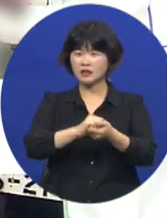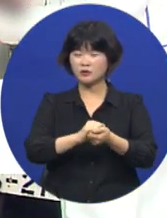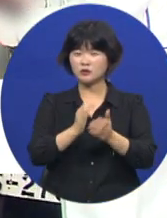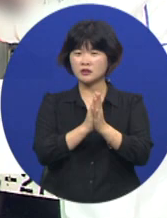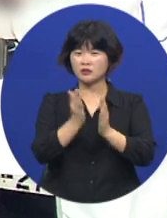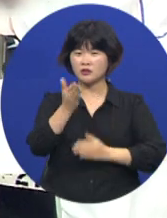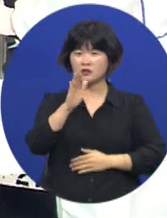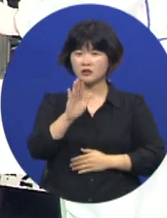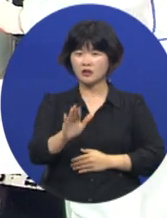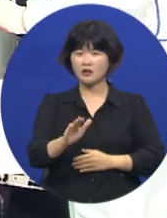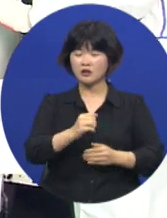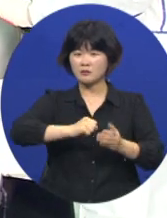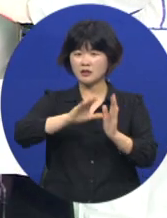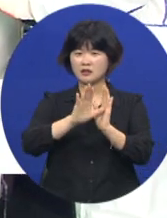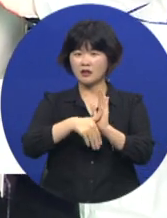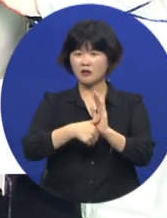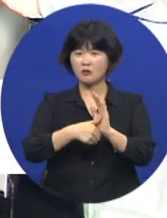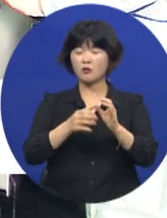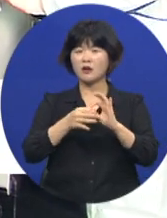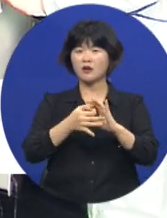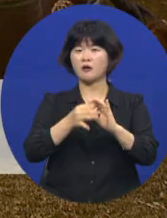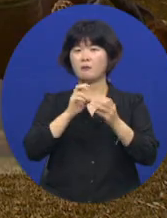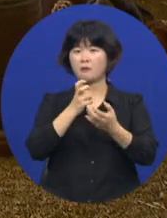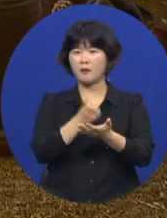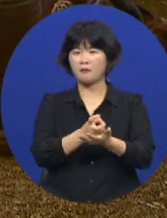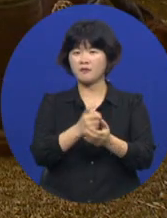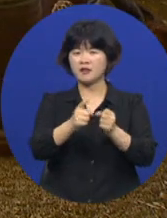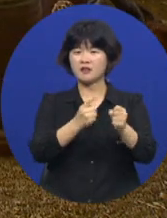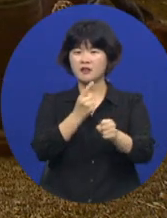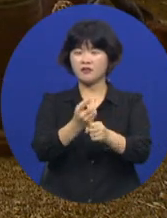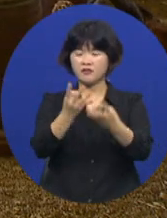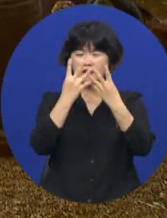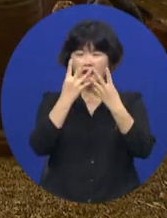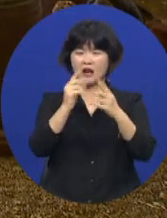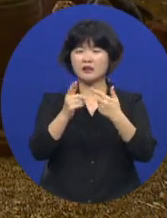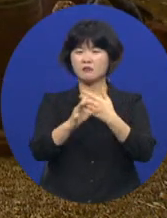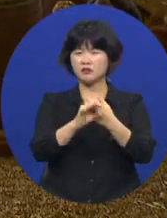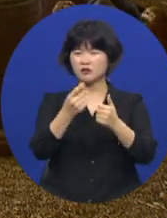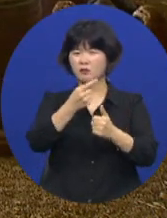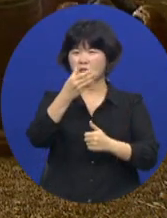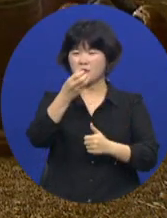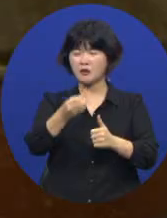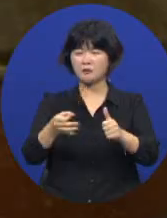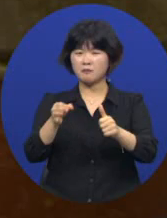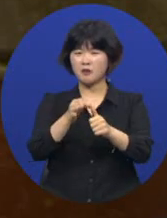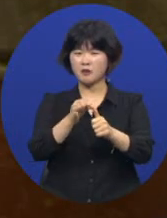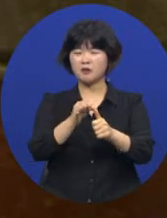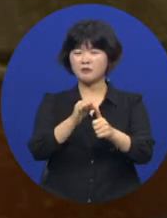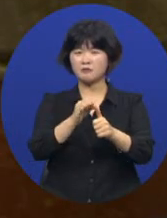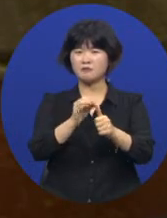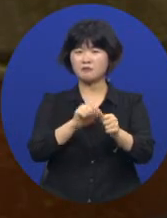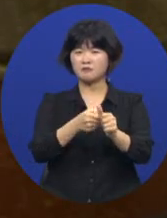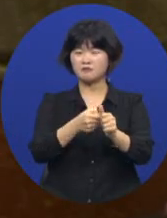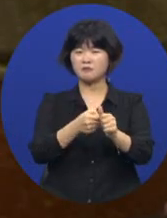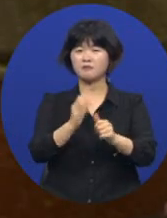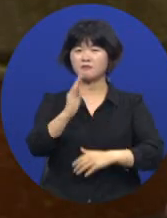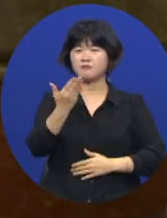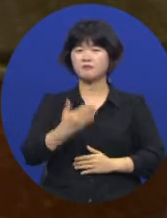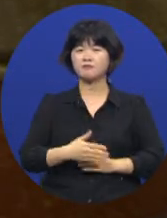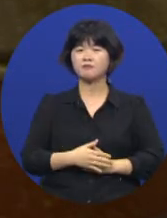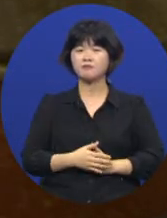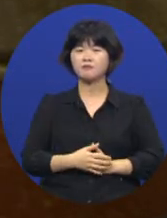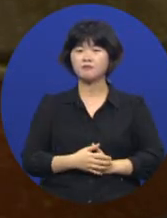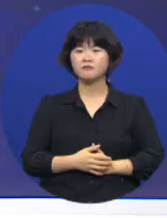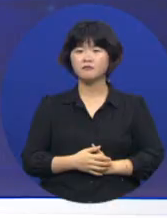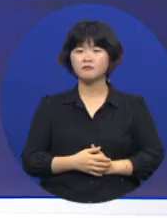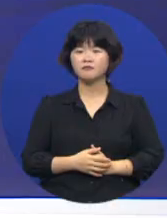실시되는데 위반할 경우 관련법에 따라 1년 이하의 징역이나 1천만 원 이하의 과태료 또는 벌금이 부과됩니다.